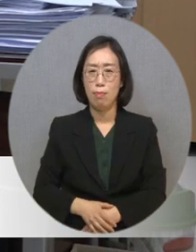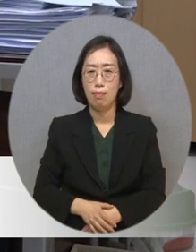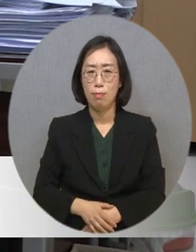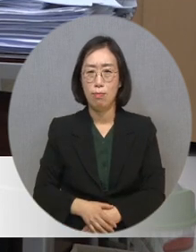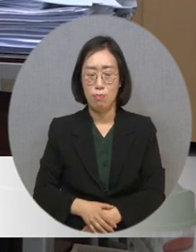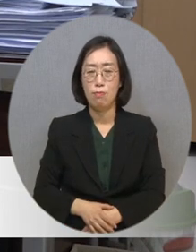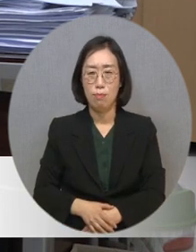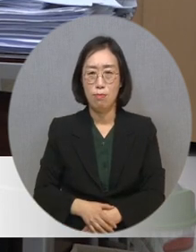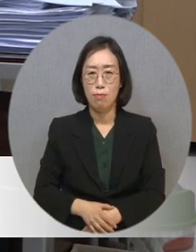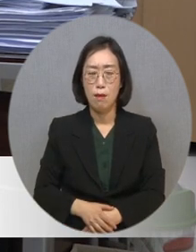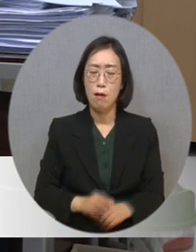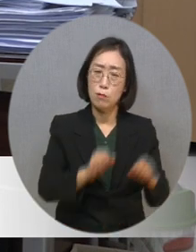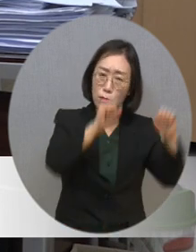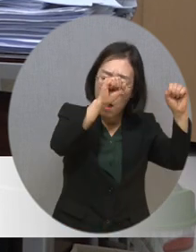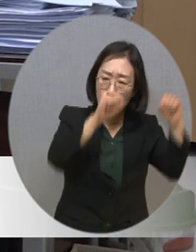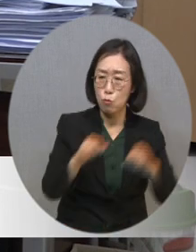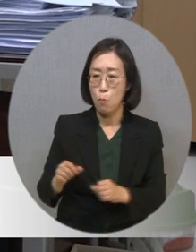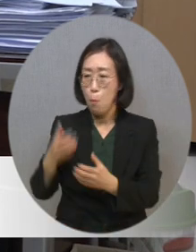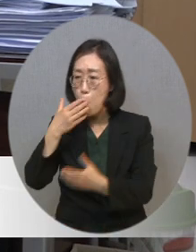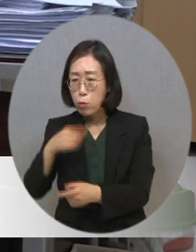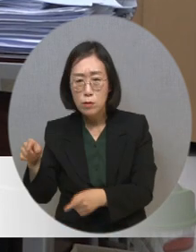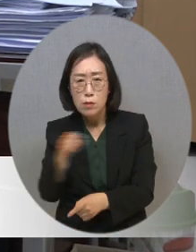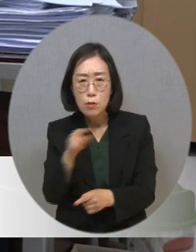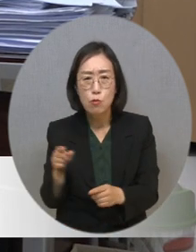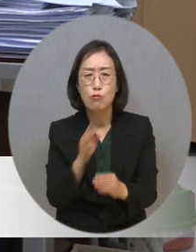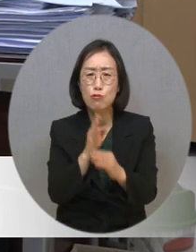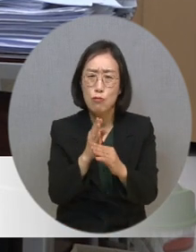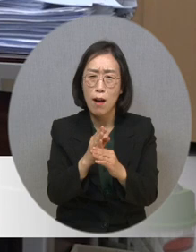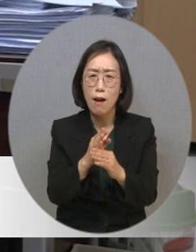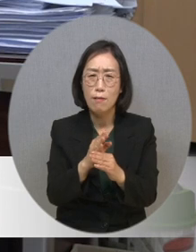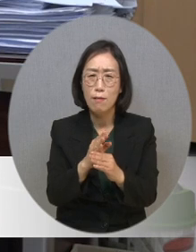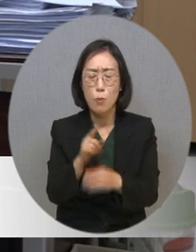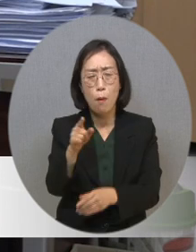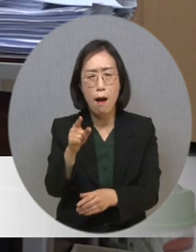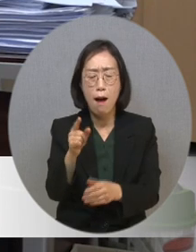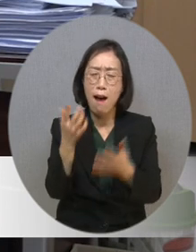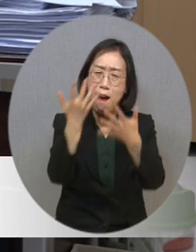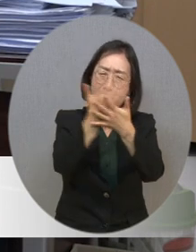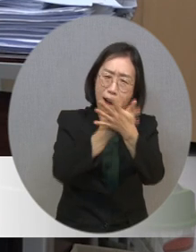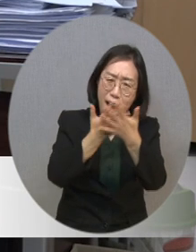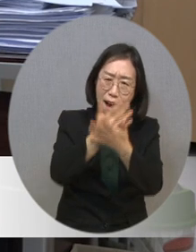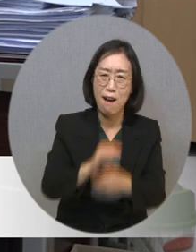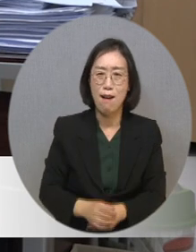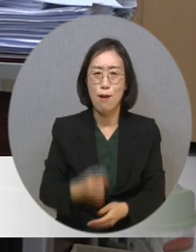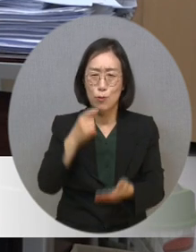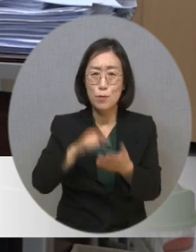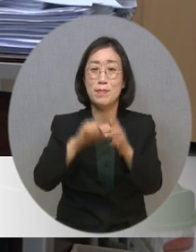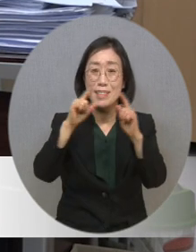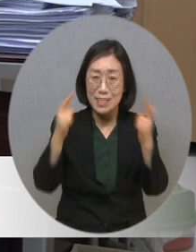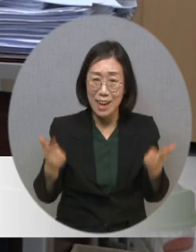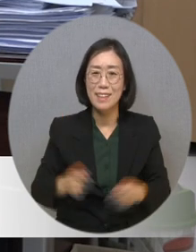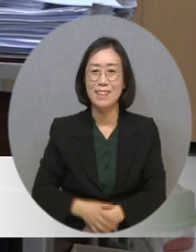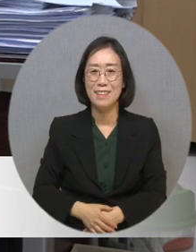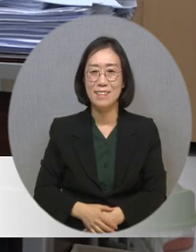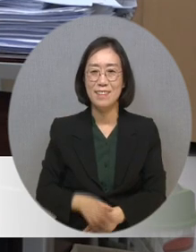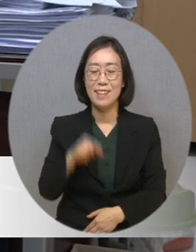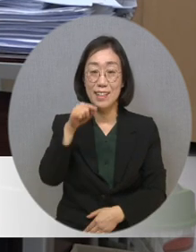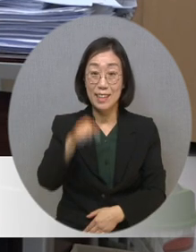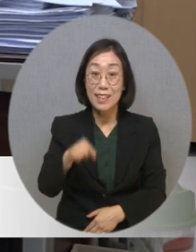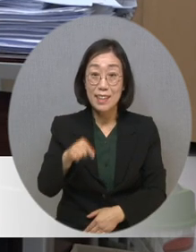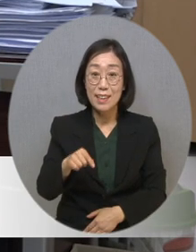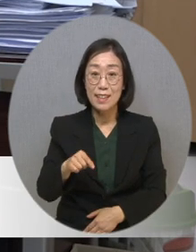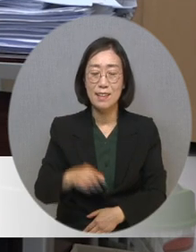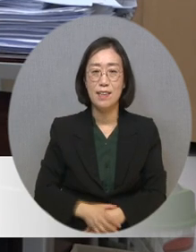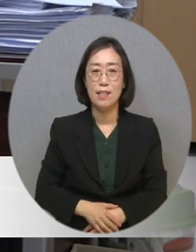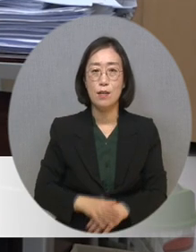있다고 생각합니다 체육도 아니고 복지도 아닌 아주 답답하고 풀어지지 않는 그래서 저는이 국민